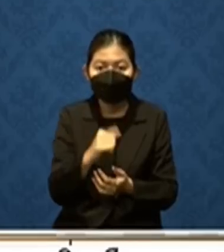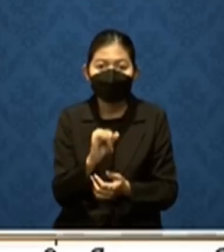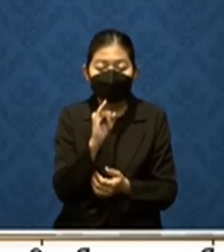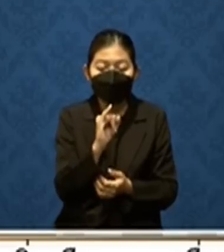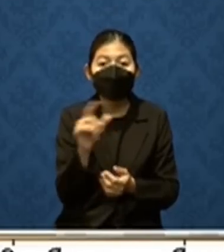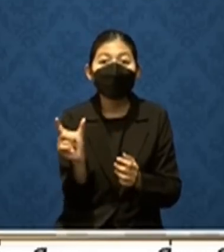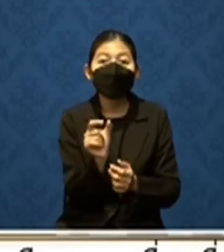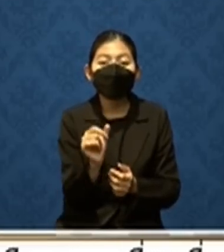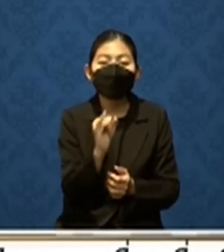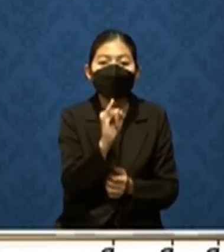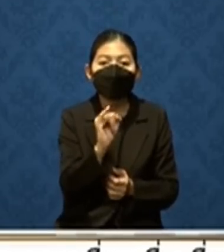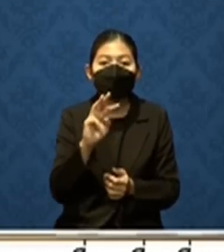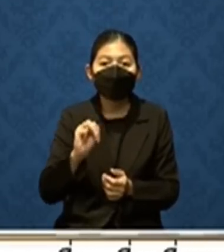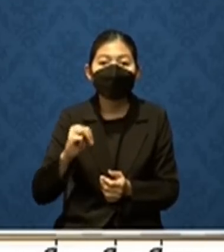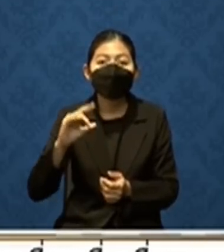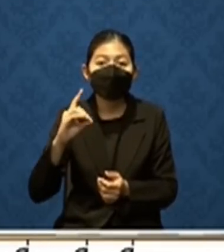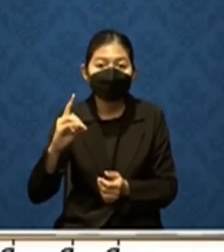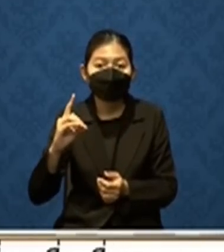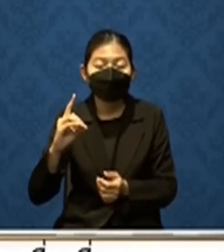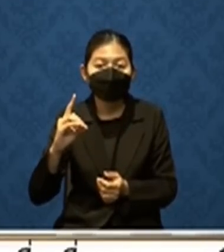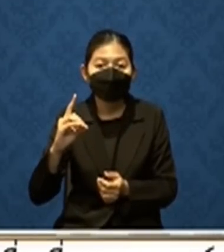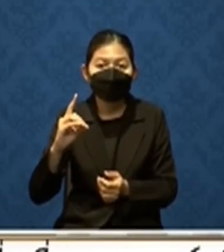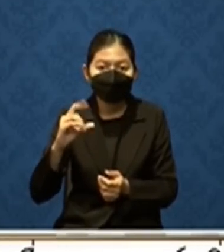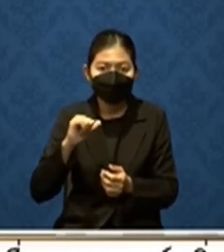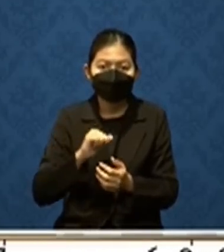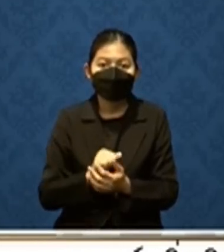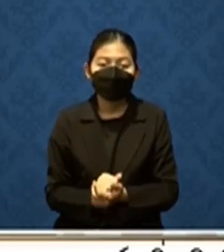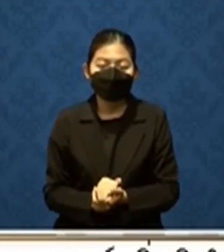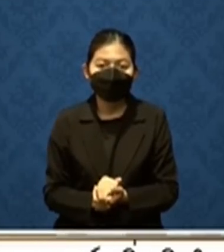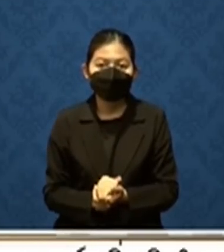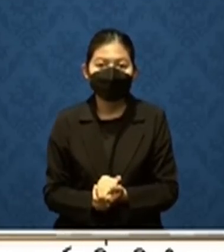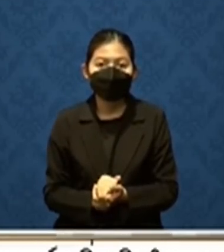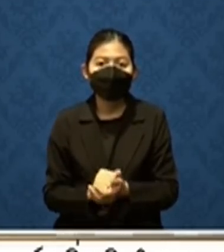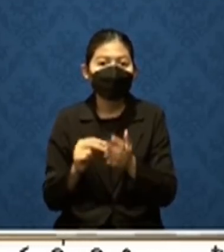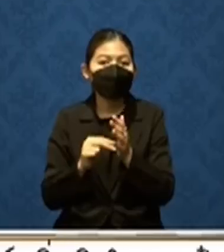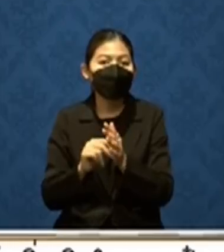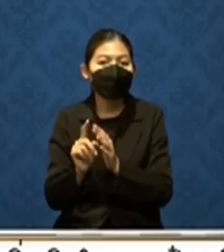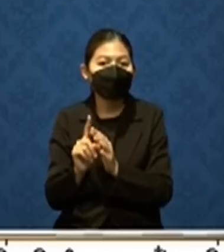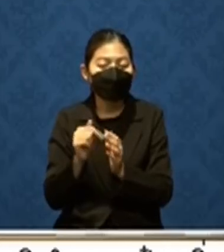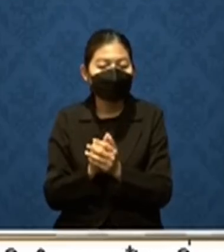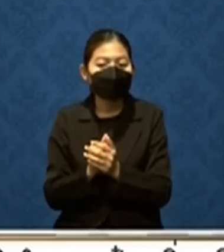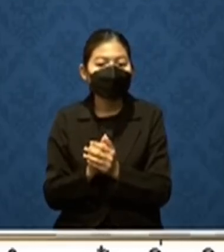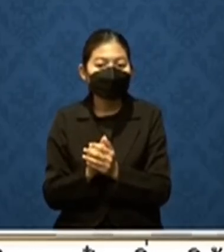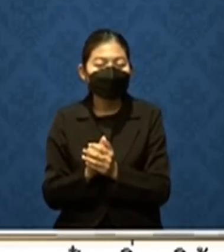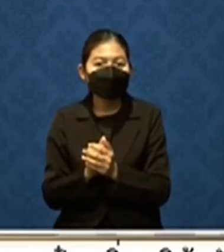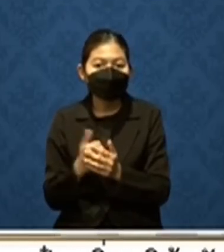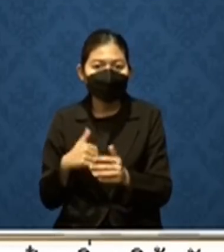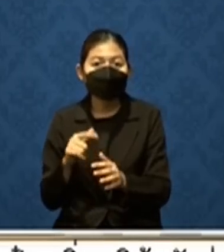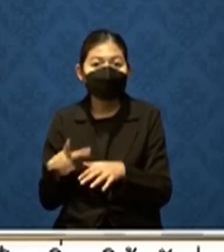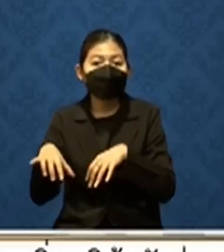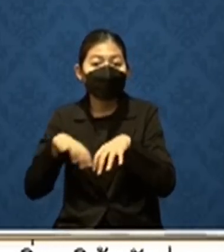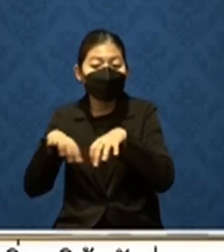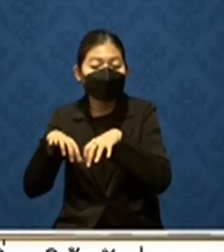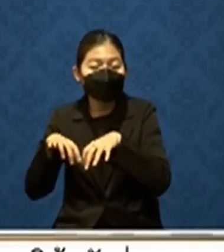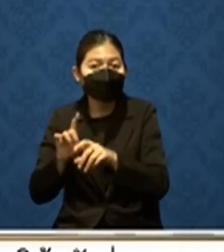ไอเอ็มดีไอเอ็มดี Worldคำเพชรจิบเน็ทเซ็นเตอร์ขาวได้จัดอันดับนะครับความ